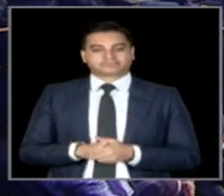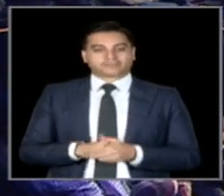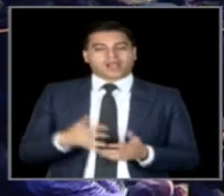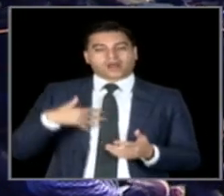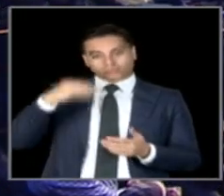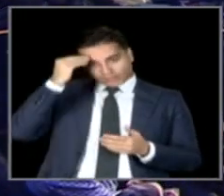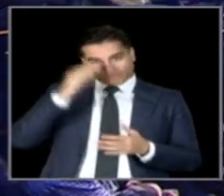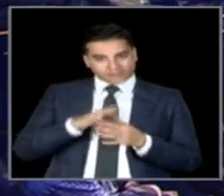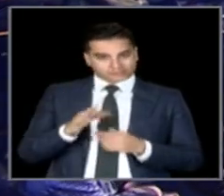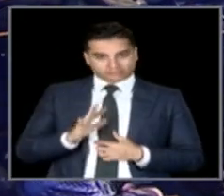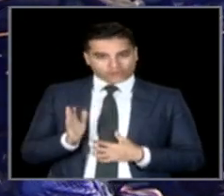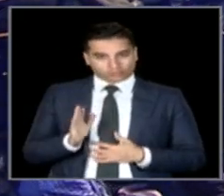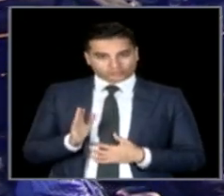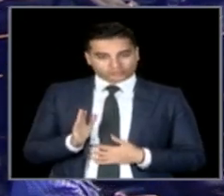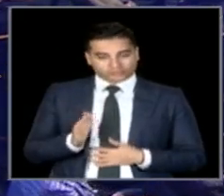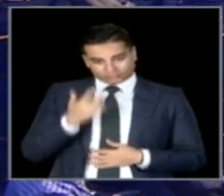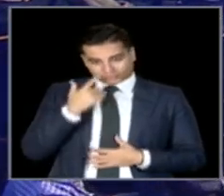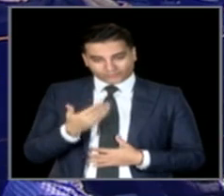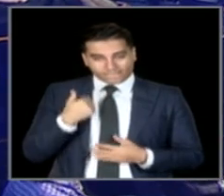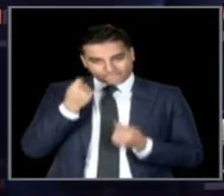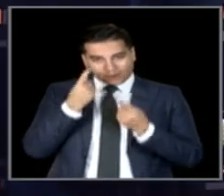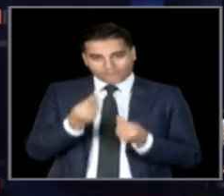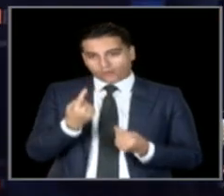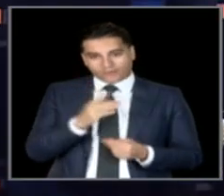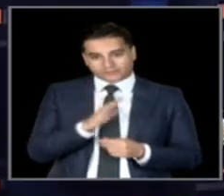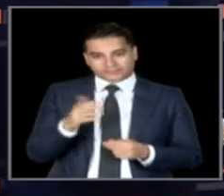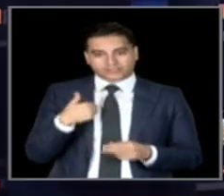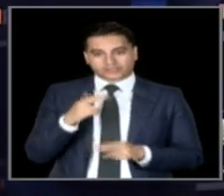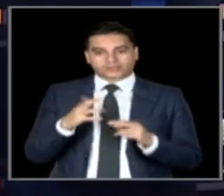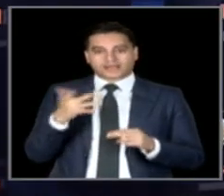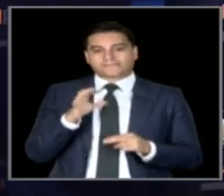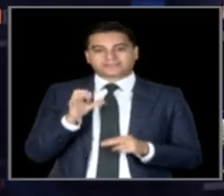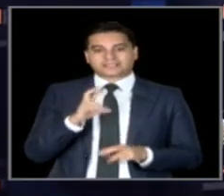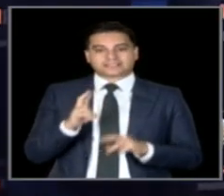تعرف؟ لا مش عايز تعرف. هقول لك معلومة واحدة بس، قلت